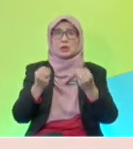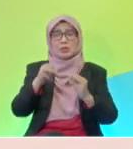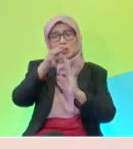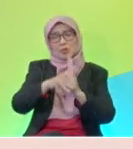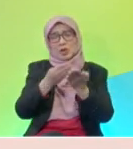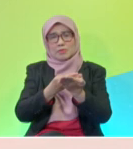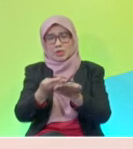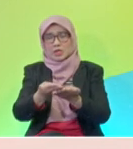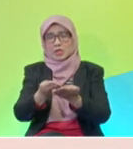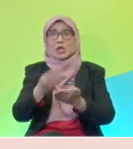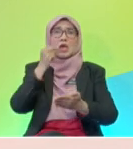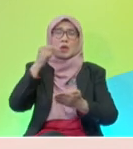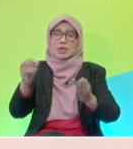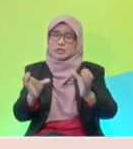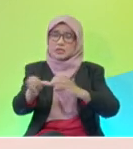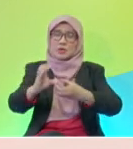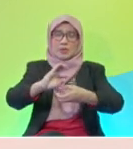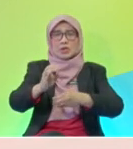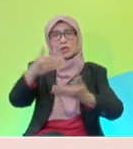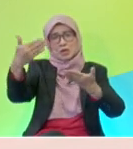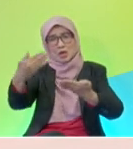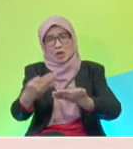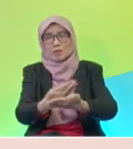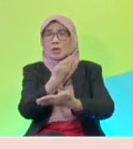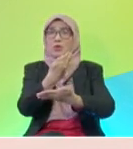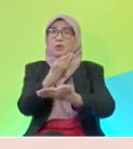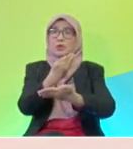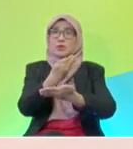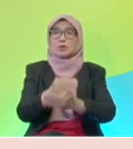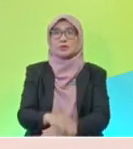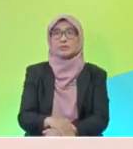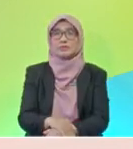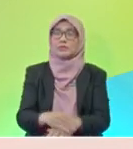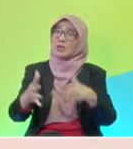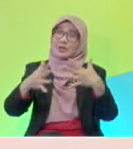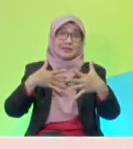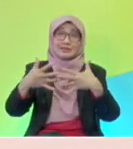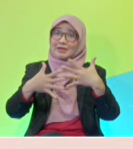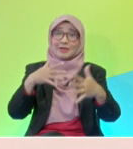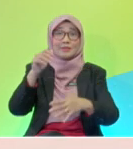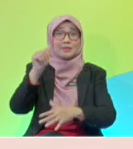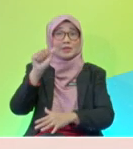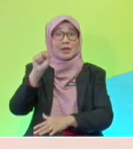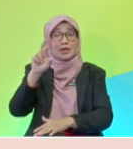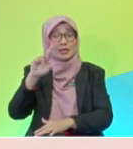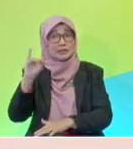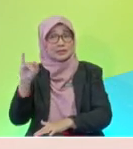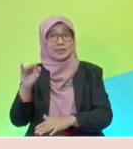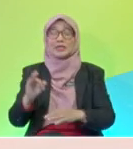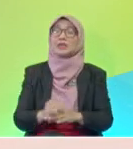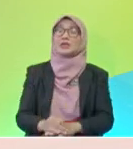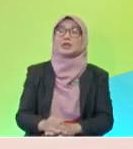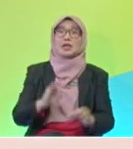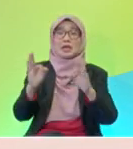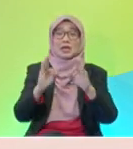bekas pensel yang baharu tidak mengapa Asni kalau begitu